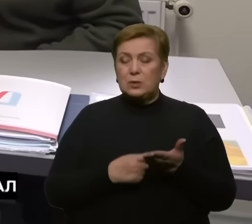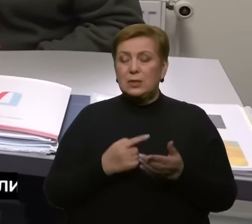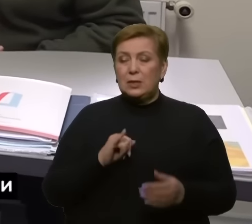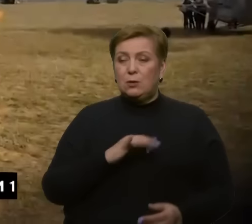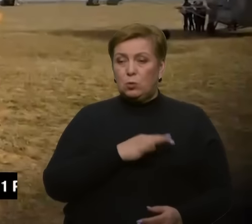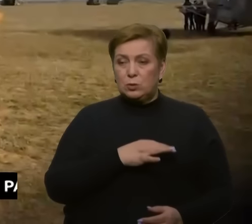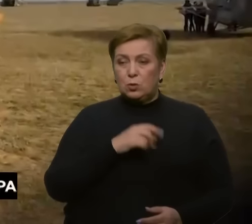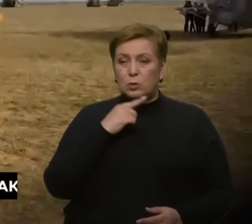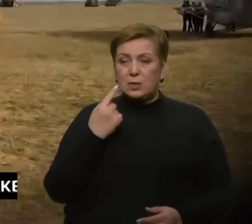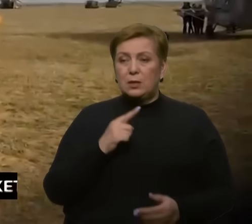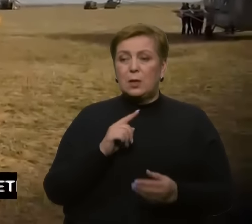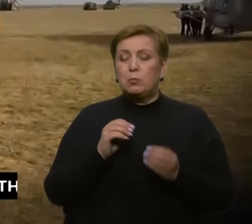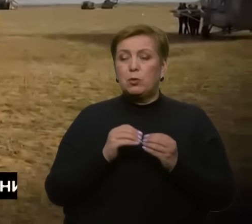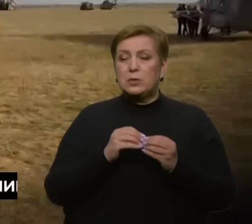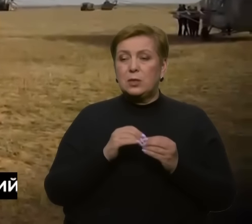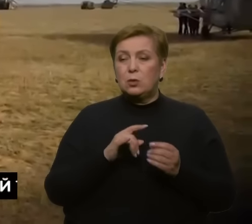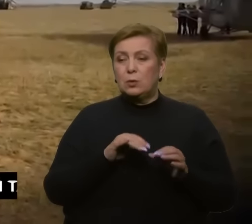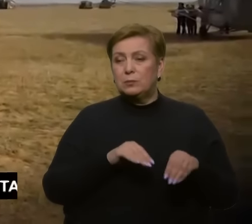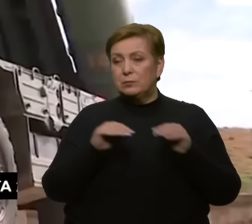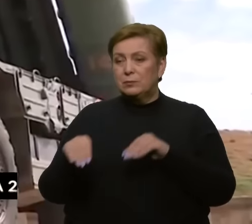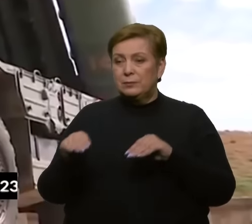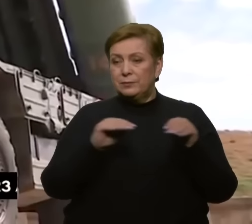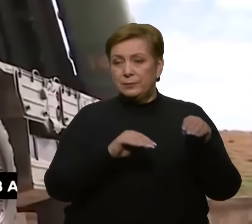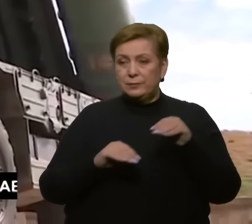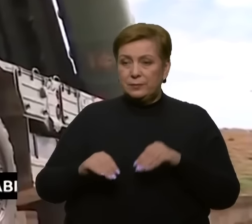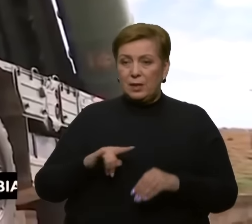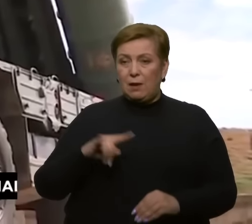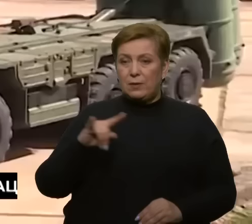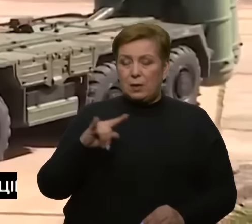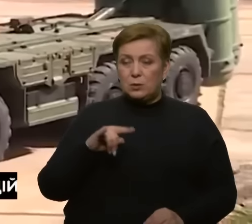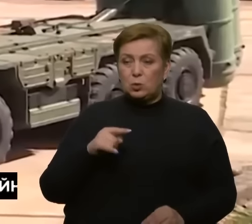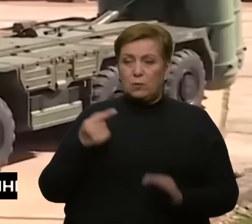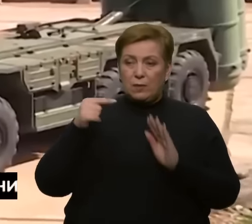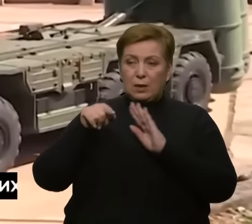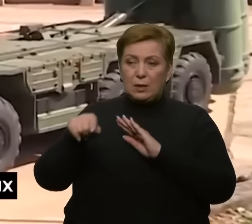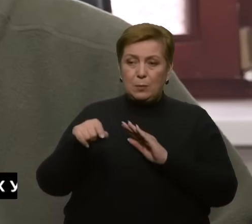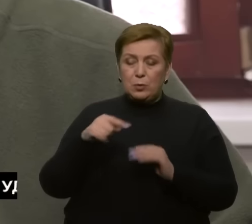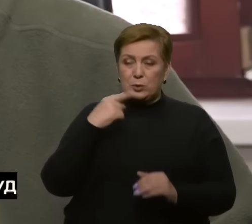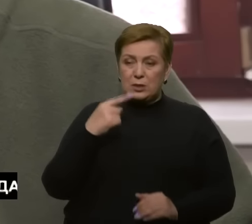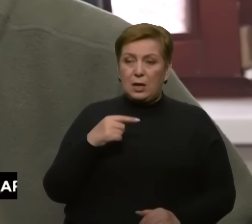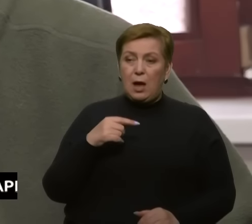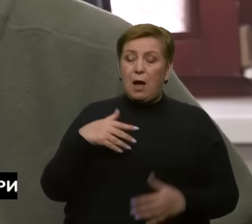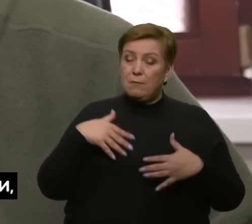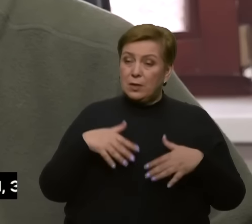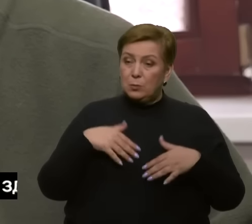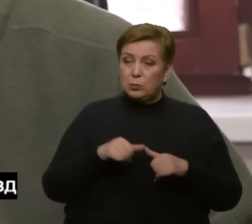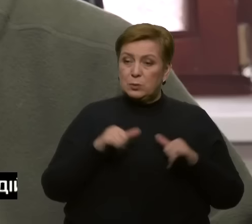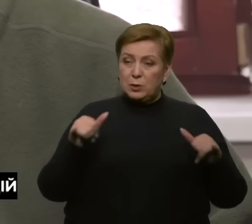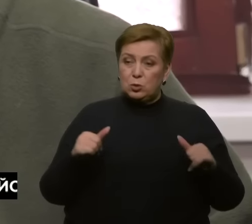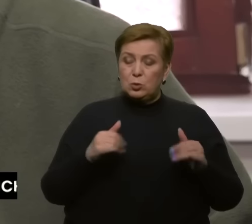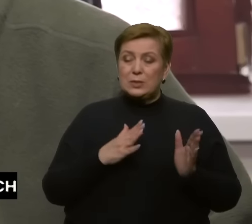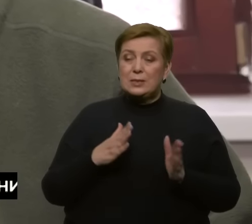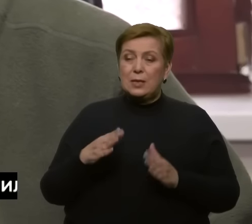росіяни змушені постійно переміщувати власну авіацію вглиб Росії. А в Криму збільшують кількість систем ППО. Після кожної успішної